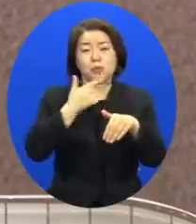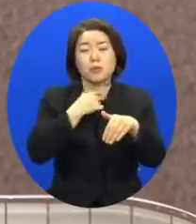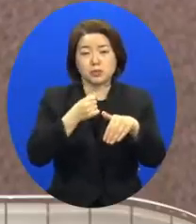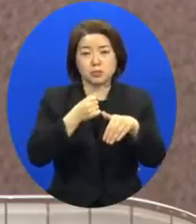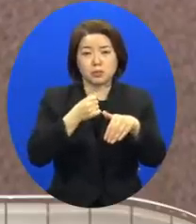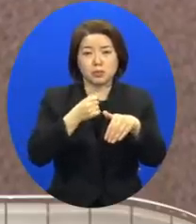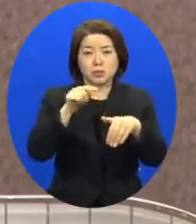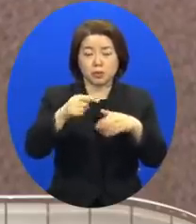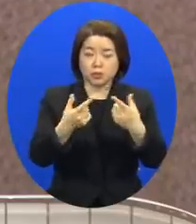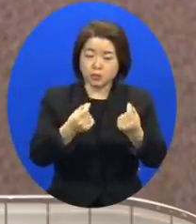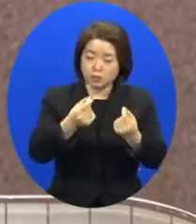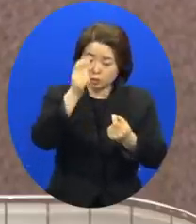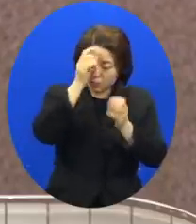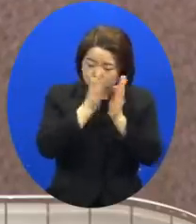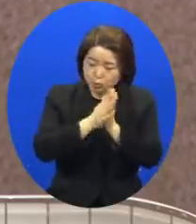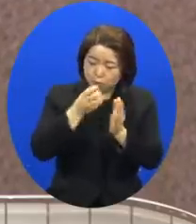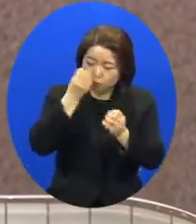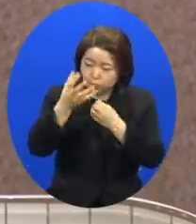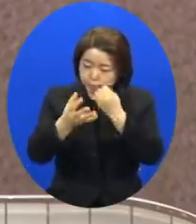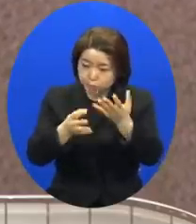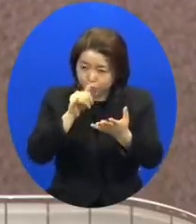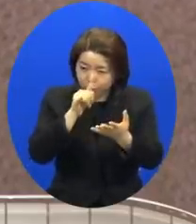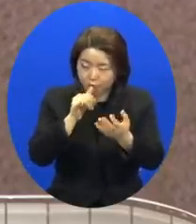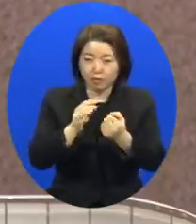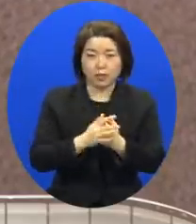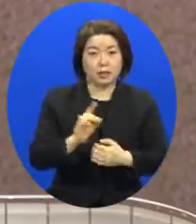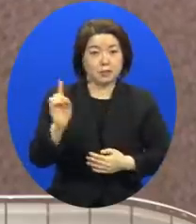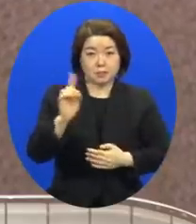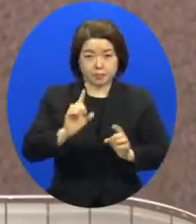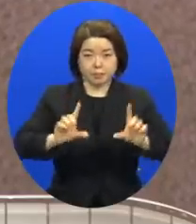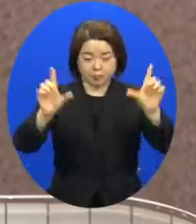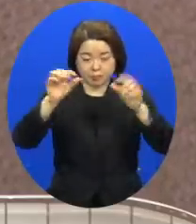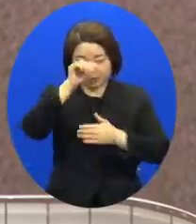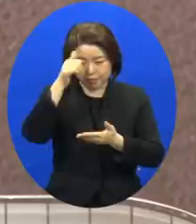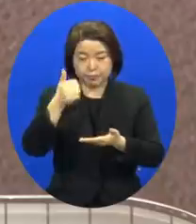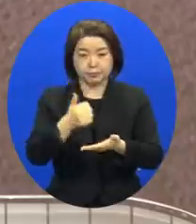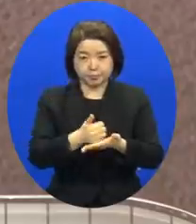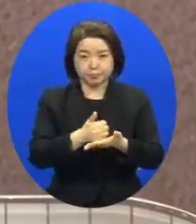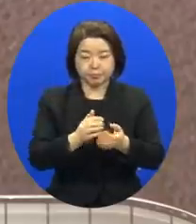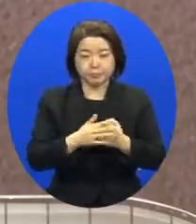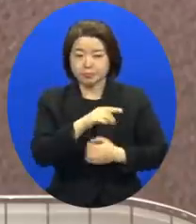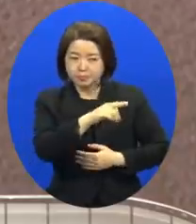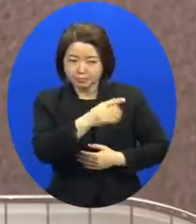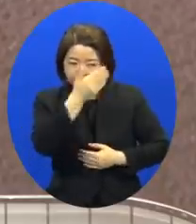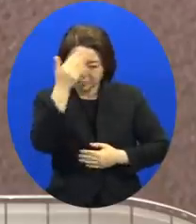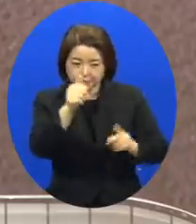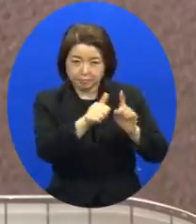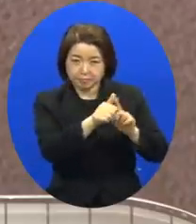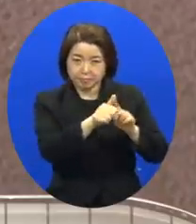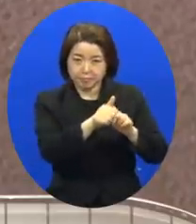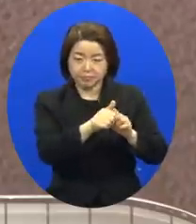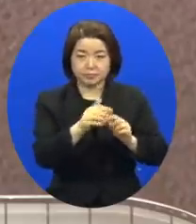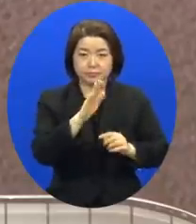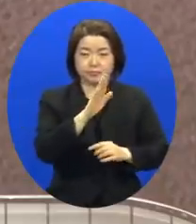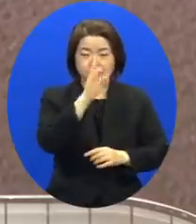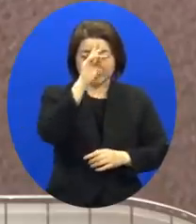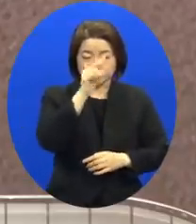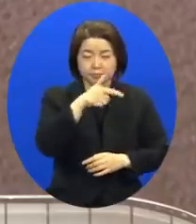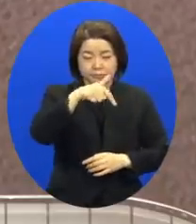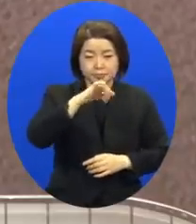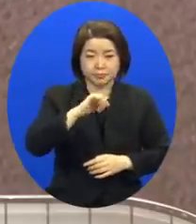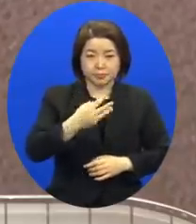그런 기도가 불쑥 나온 것 어느날 그 장로님이 그 청년을 받기 론 이란 청리 를